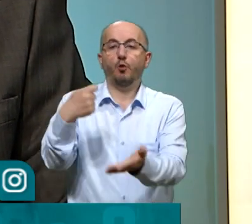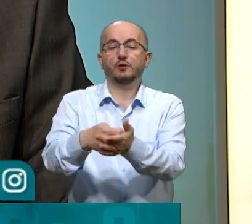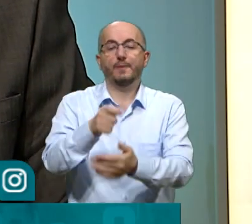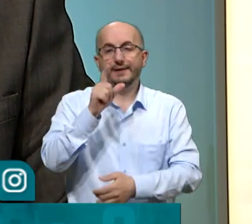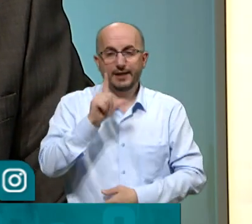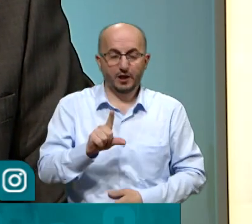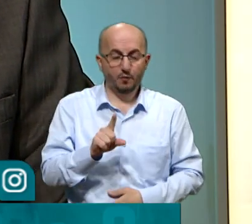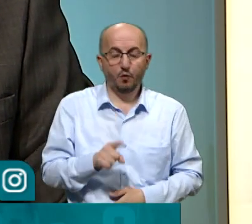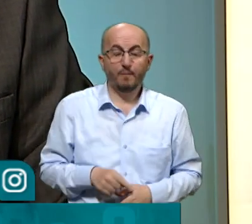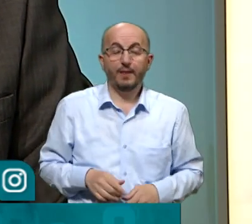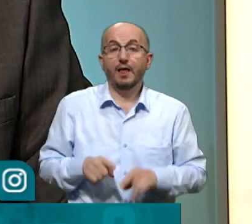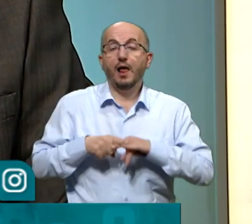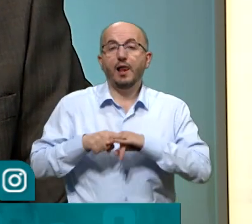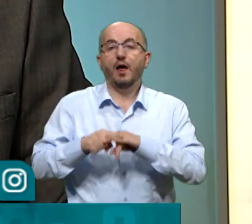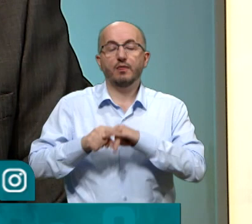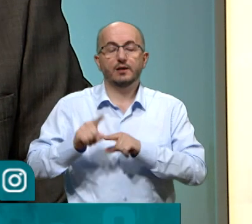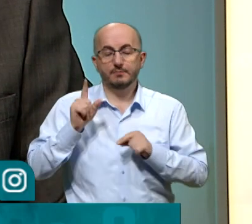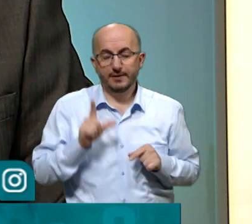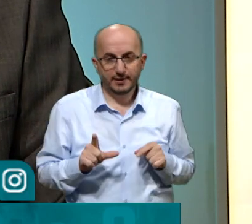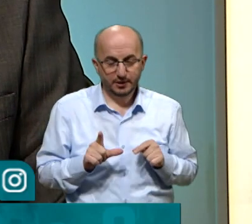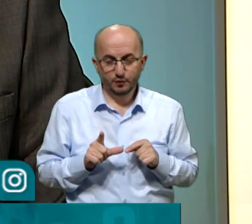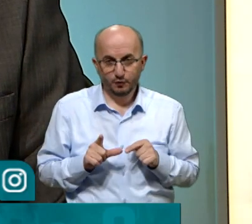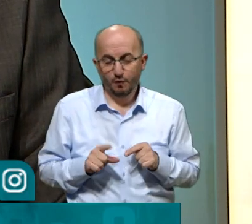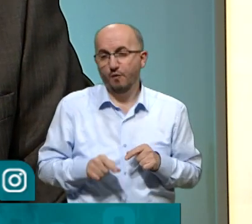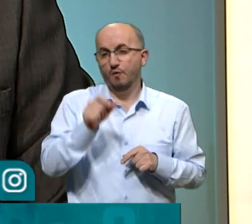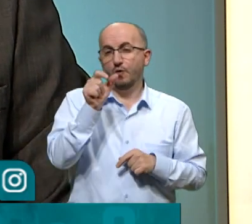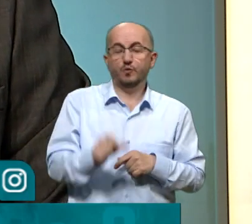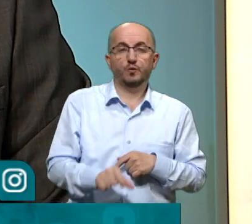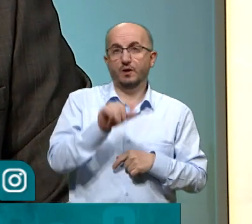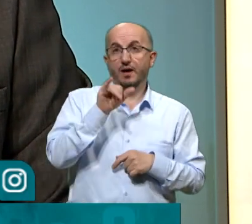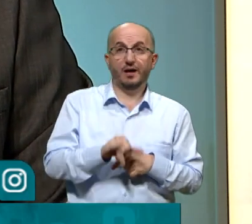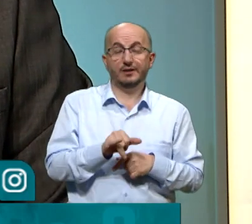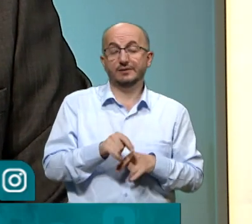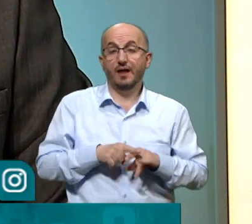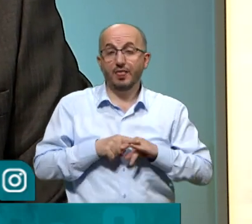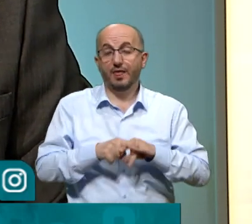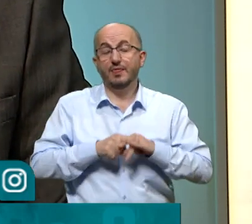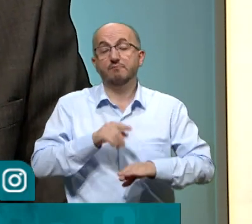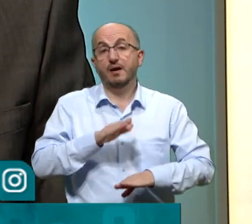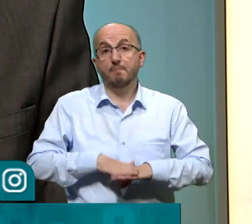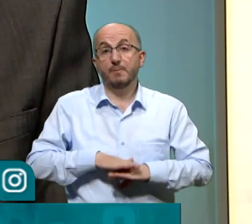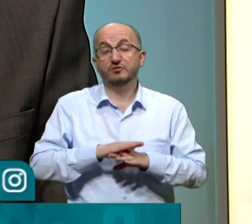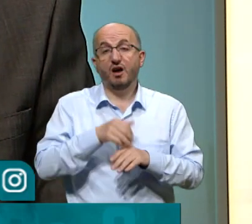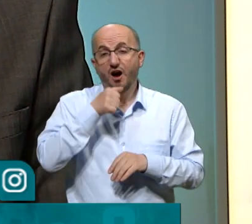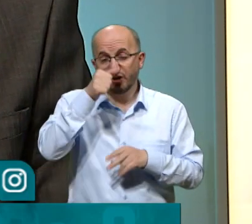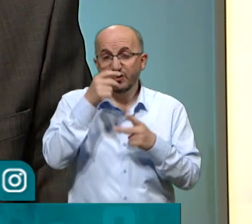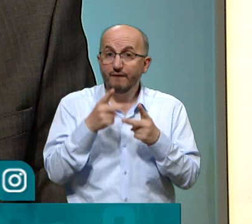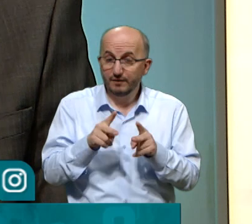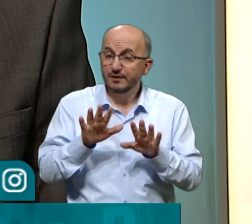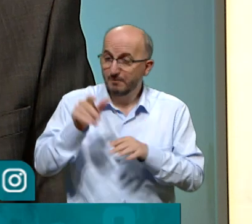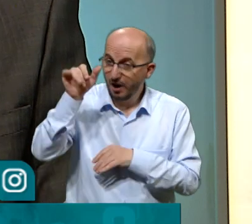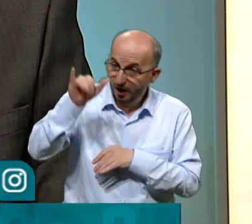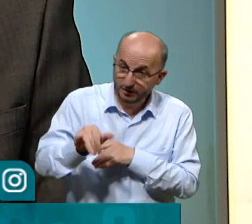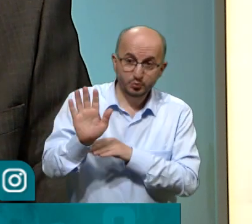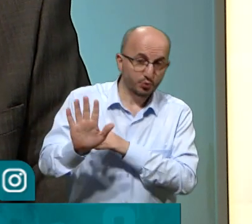ondan sonra bir de helal ulaşman gerekiyor işte bakın kulaklarında helalleşme yapmasan bile Hac affettir Ama hak